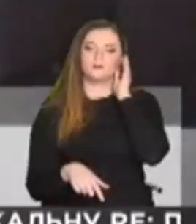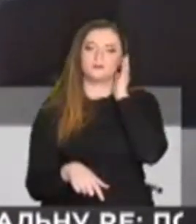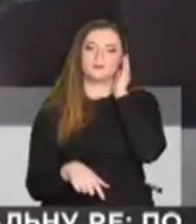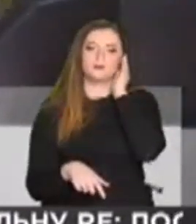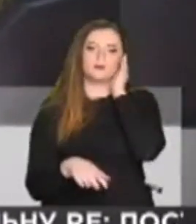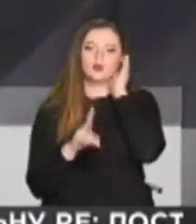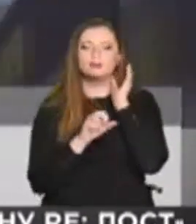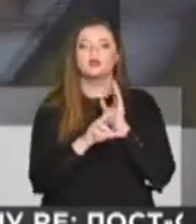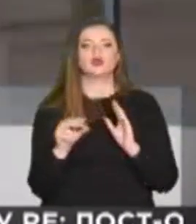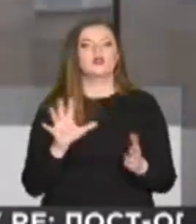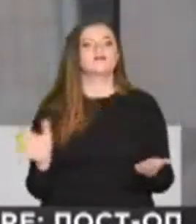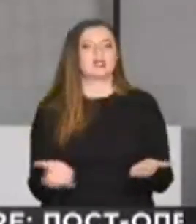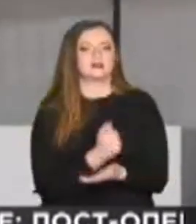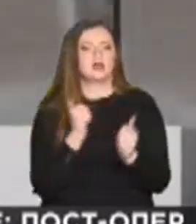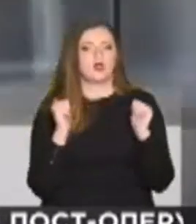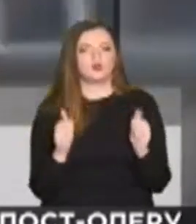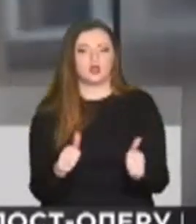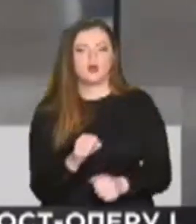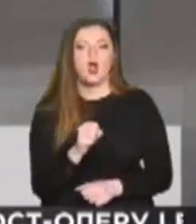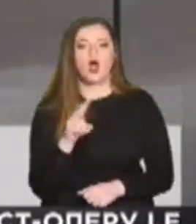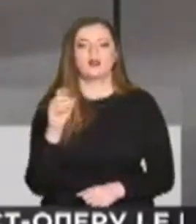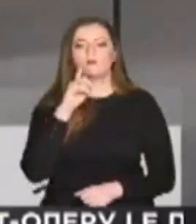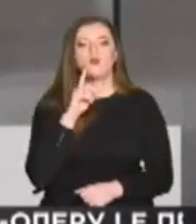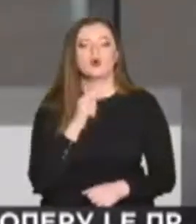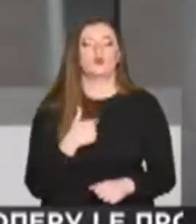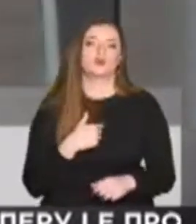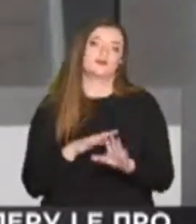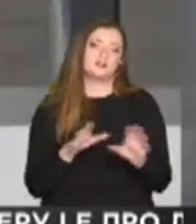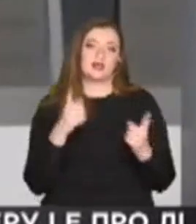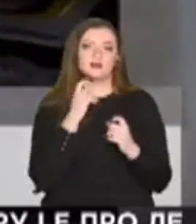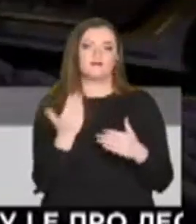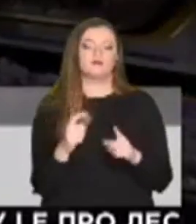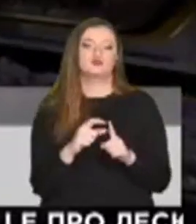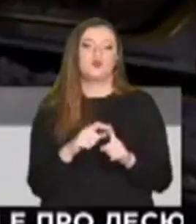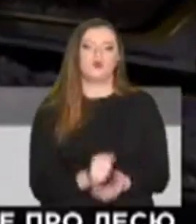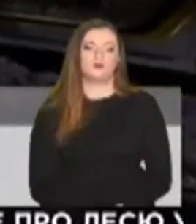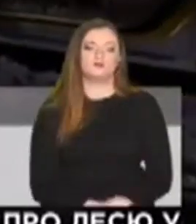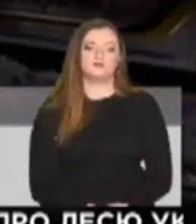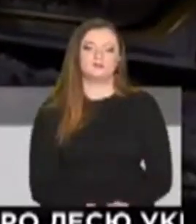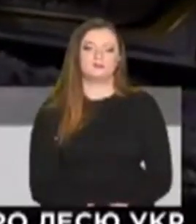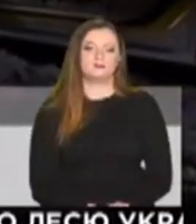На щастя, все склалося добре, але поки в нас вся інформація, вам слово, колеги.